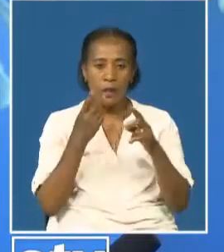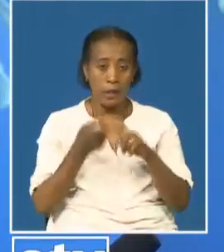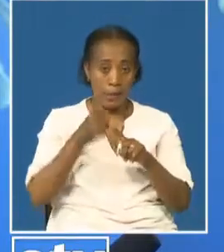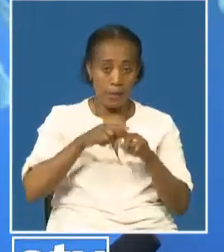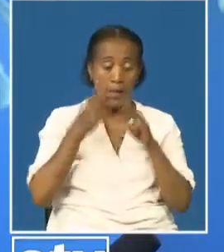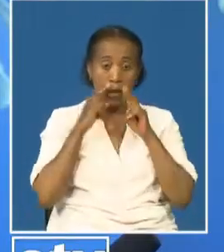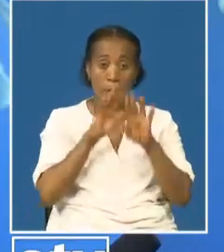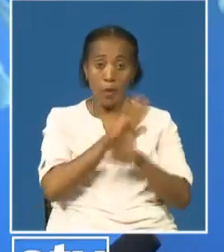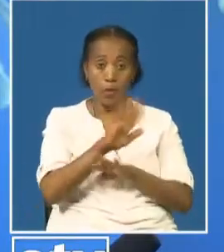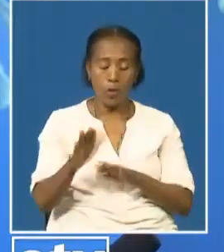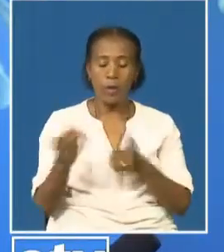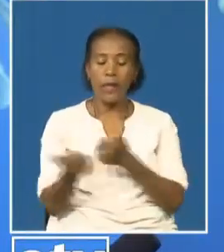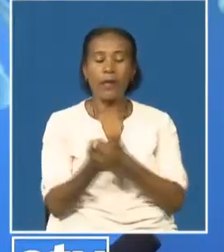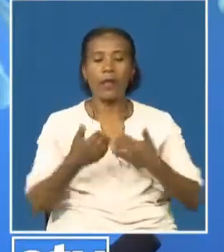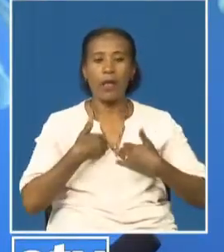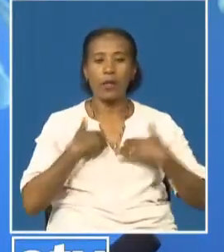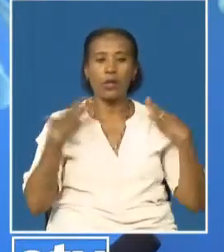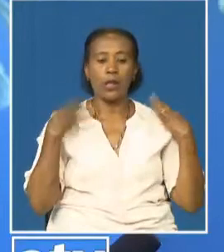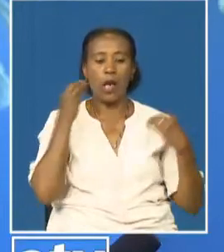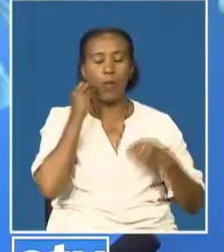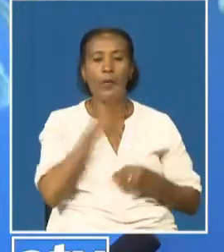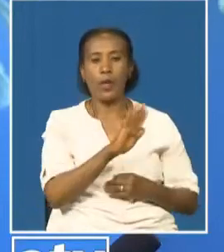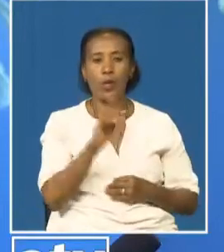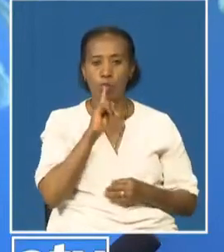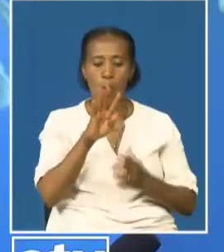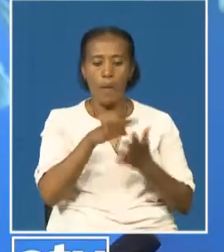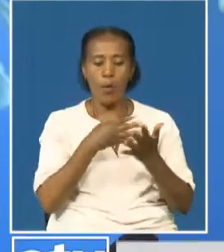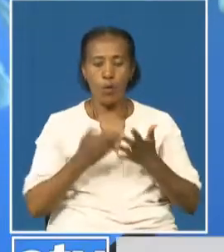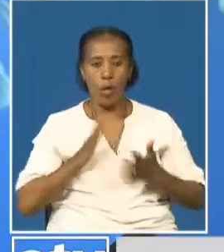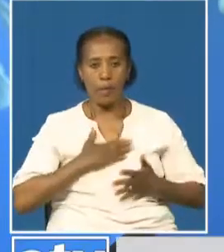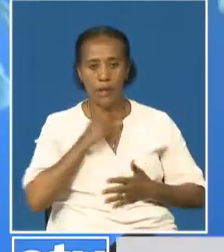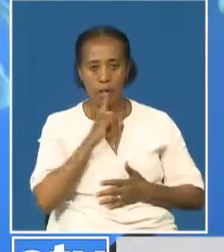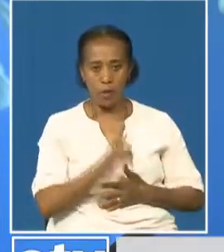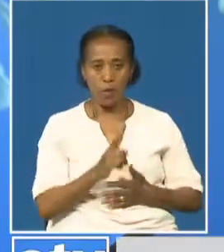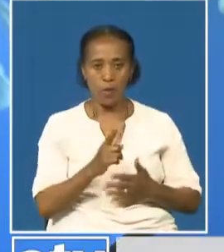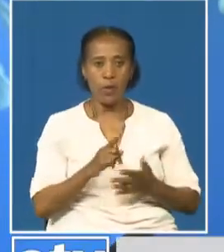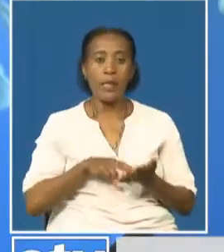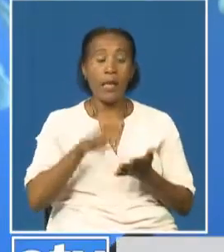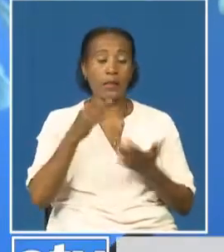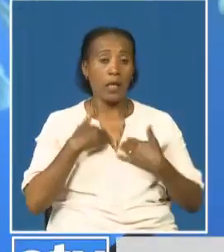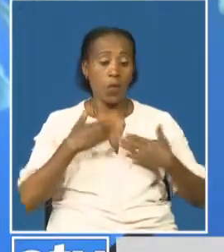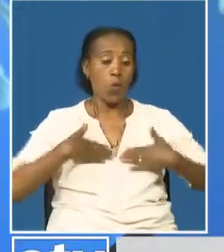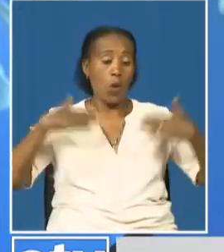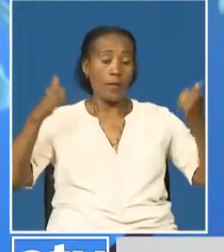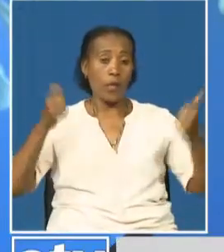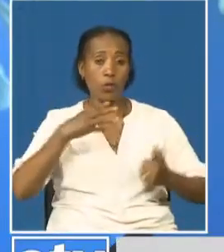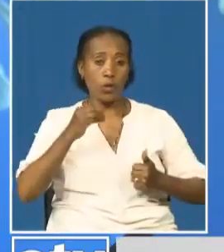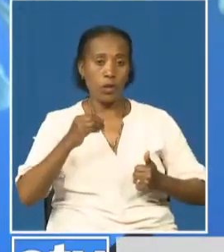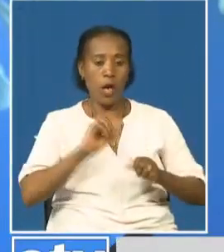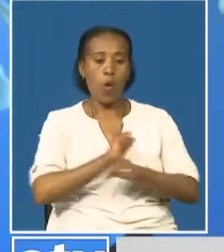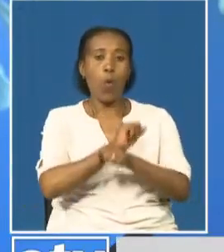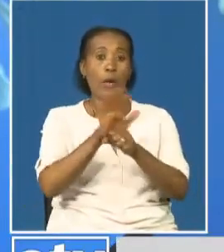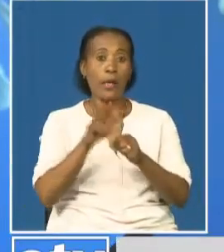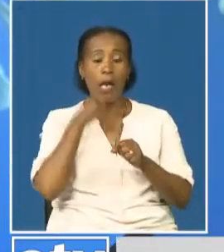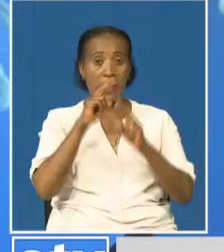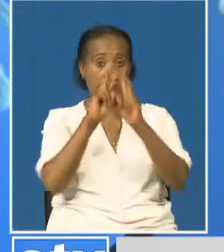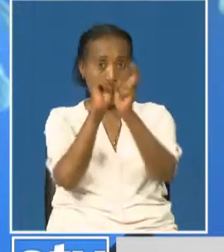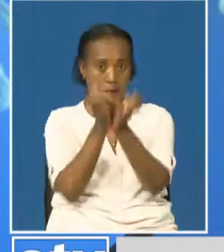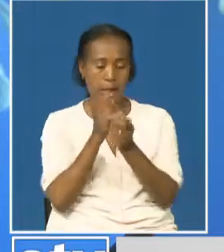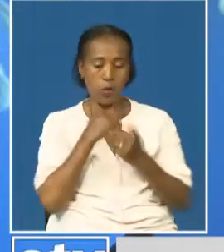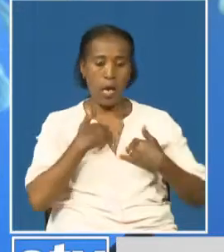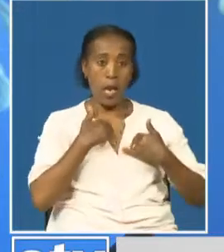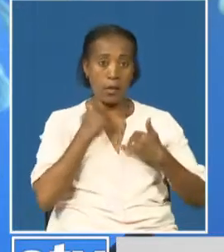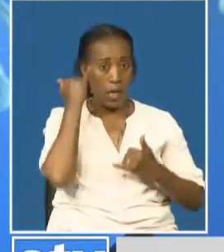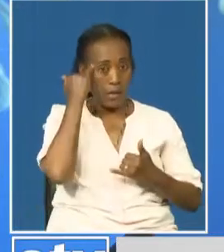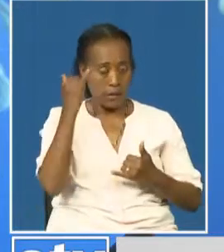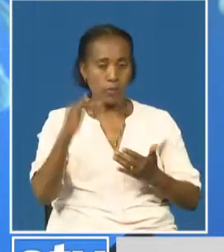ተመልሰናል ተመልካቾቻችን፣ እየተከታተላችሁ ያላችሁ ጤናው በቤትዎ ፕሮግራማችንን ነው። ያነሳን ያለለው ወጣቶችና ኮሮና የሚል ርዕስ ነው።